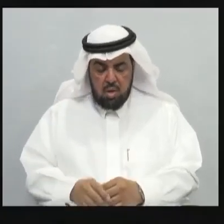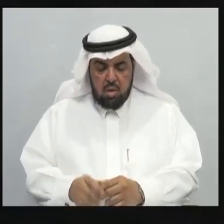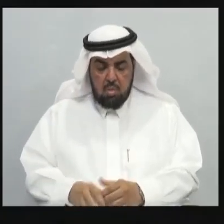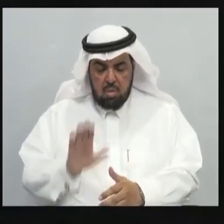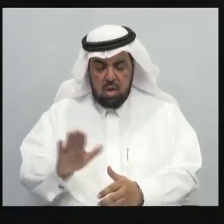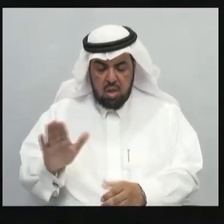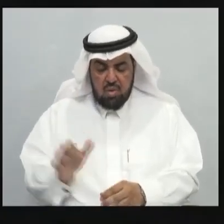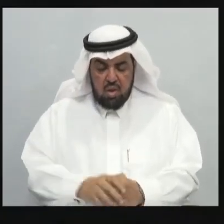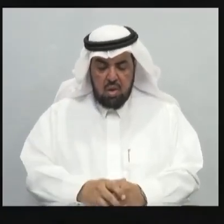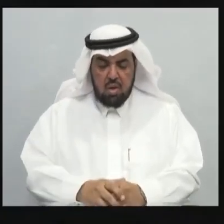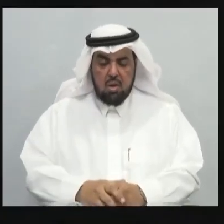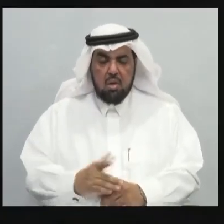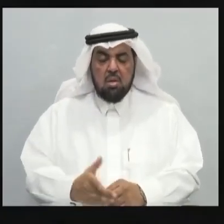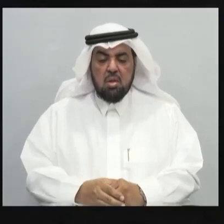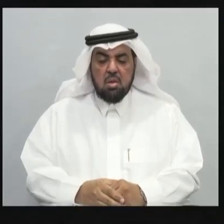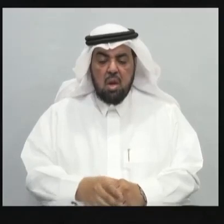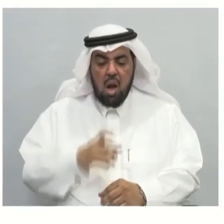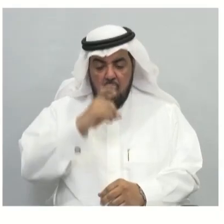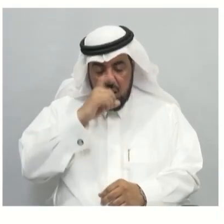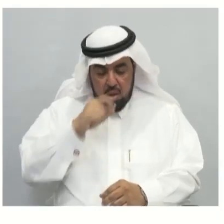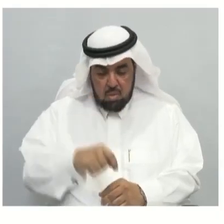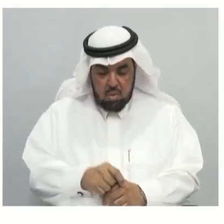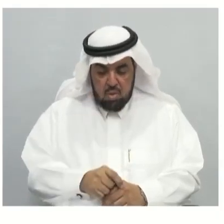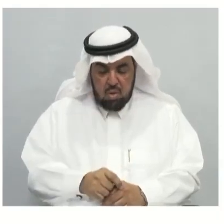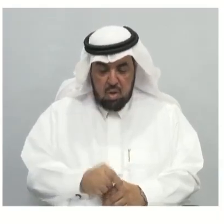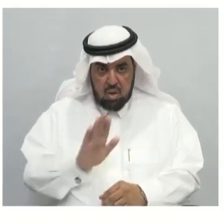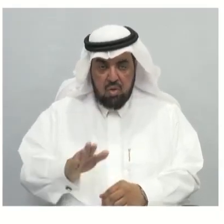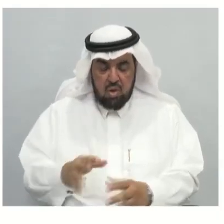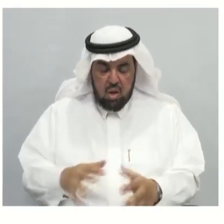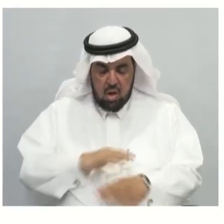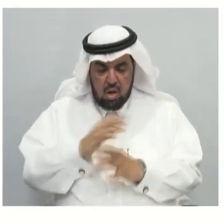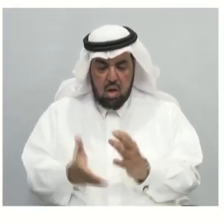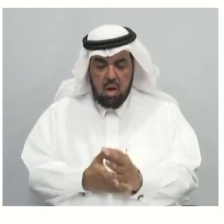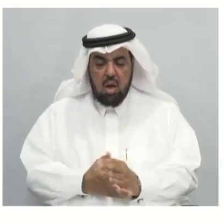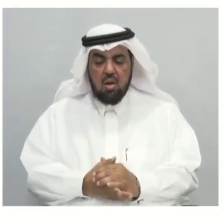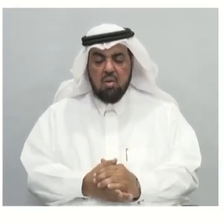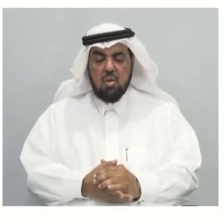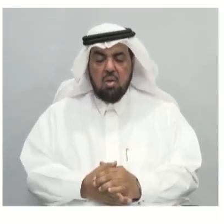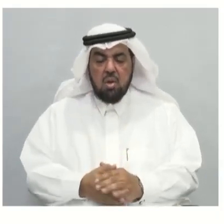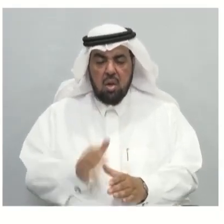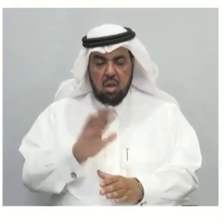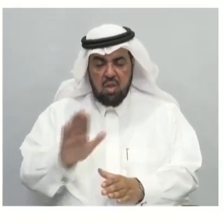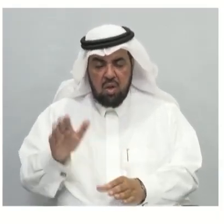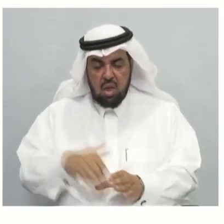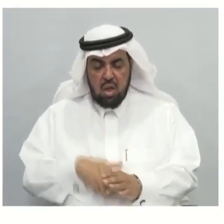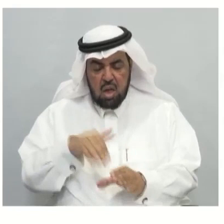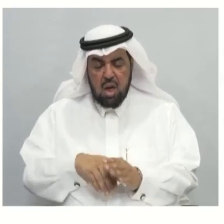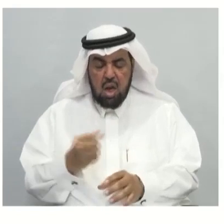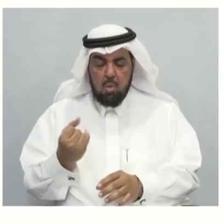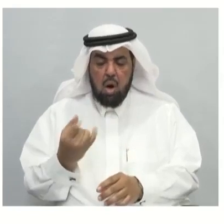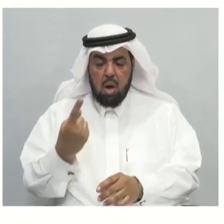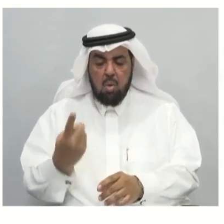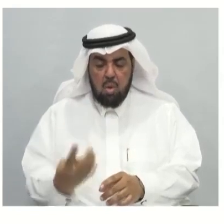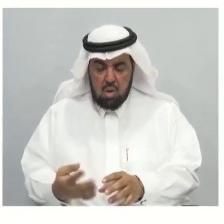من الصفحات لذلك يجب ان يكون هنالك صفحه للغلاف وان تكون الصفحات الداخليه مرقمه